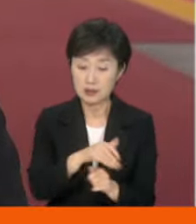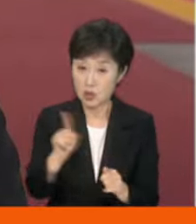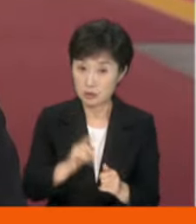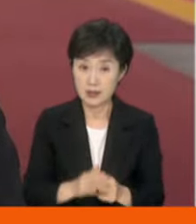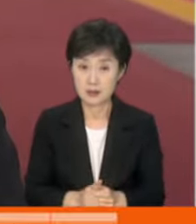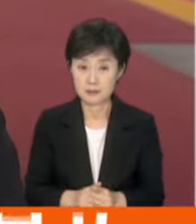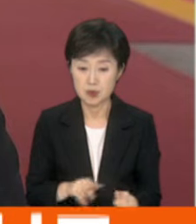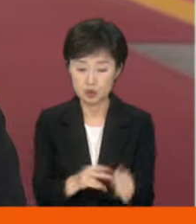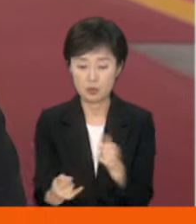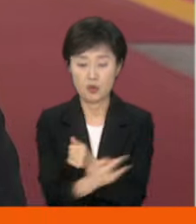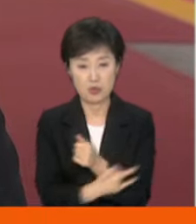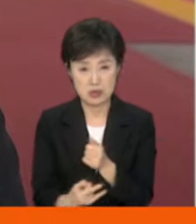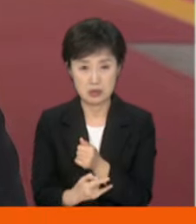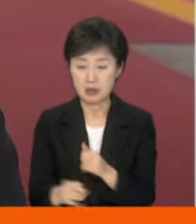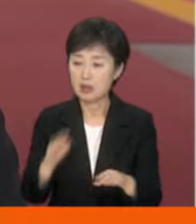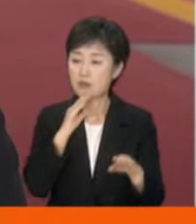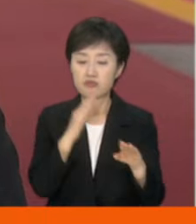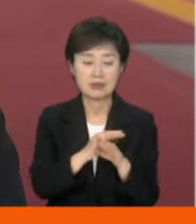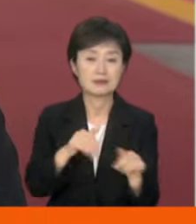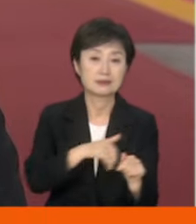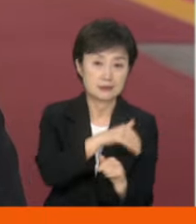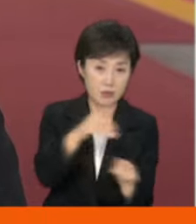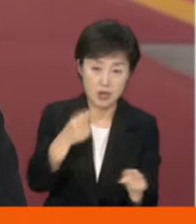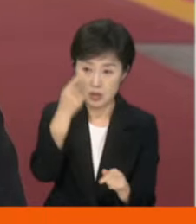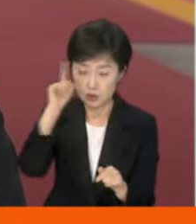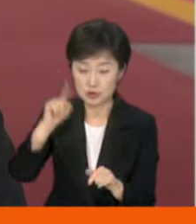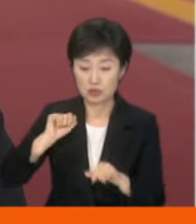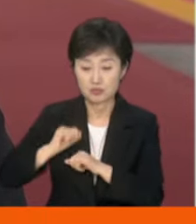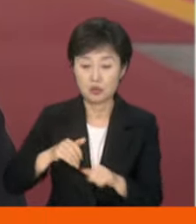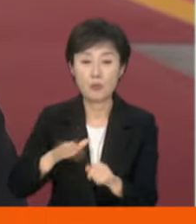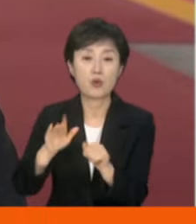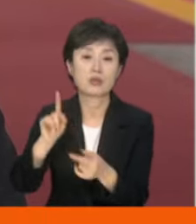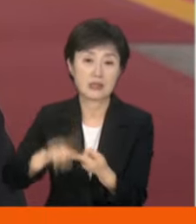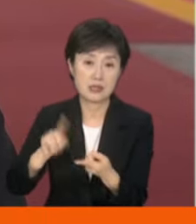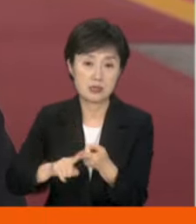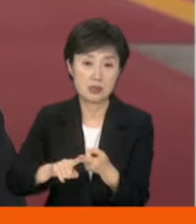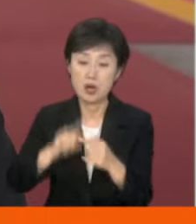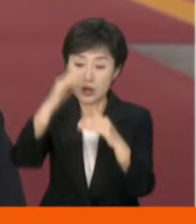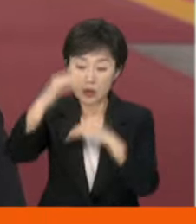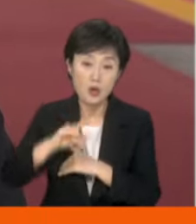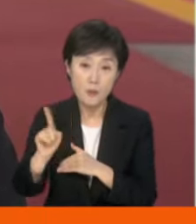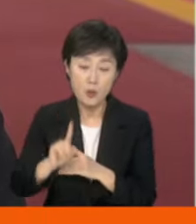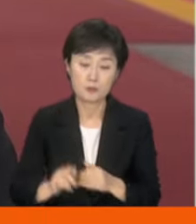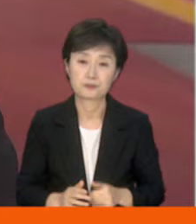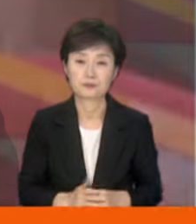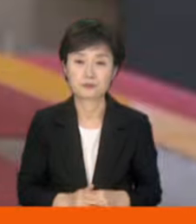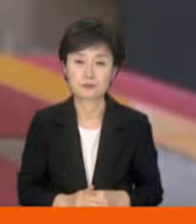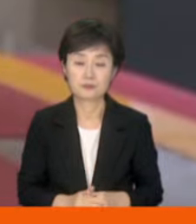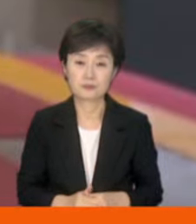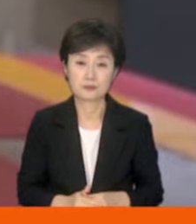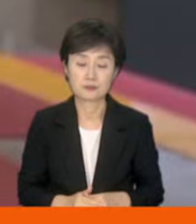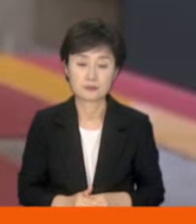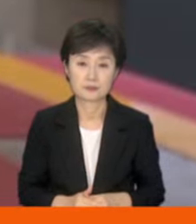정보위 국감에서 북한 도발 정황과 러시아 파병 관련 후속 내용이 보고됐다고요?